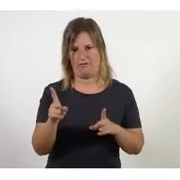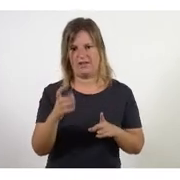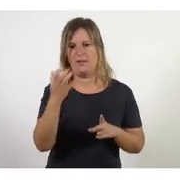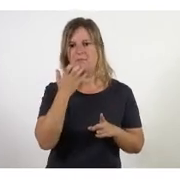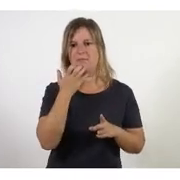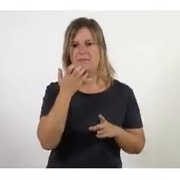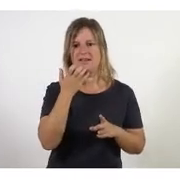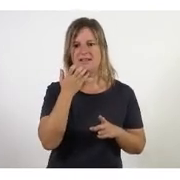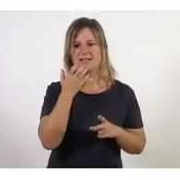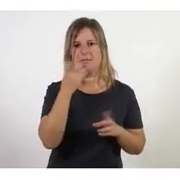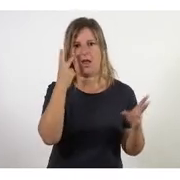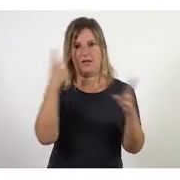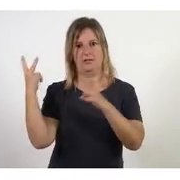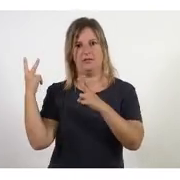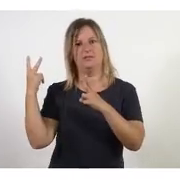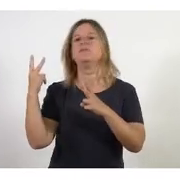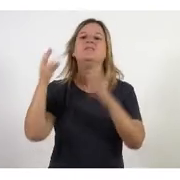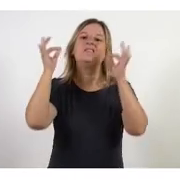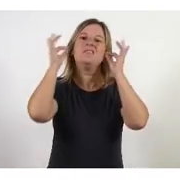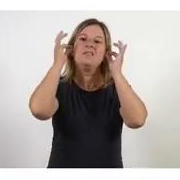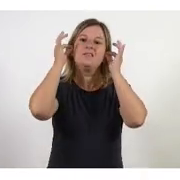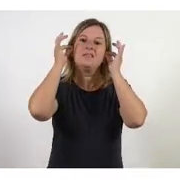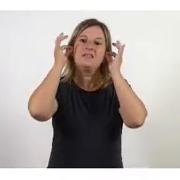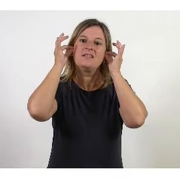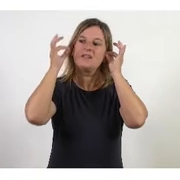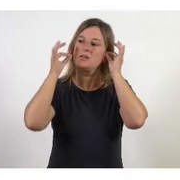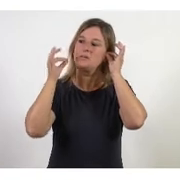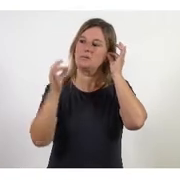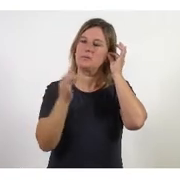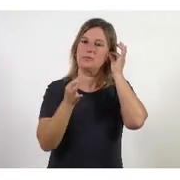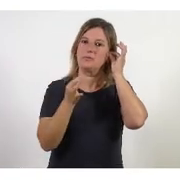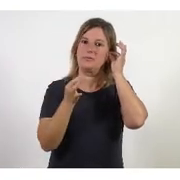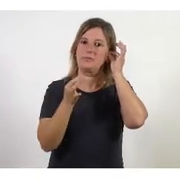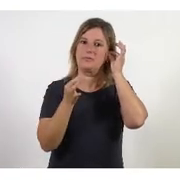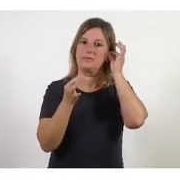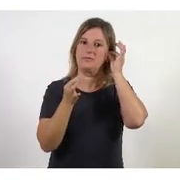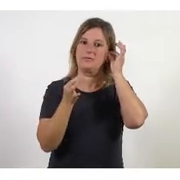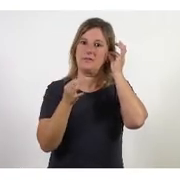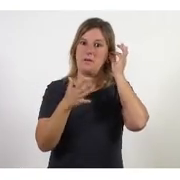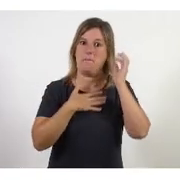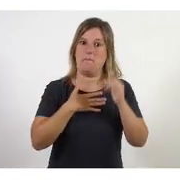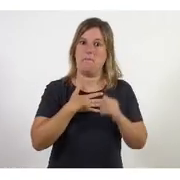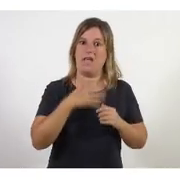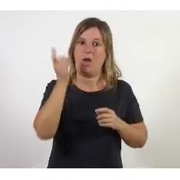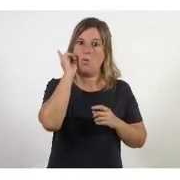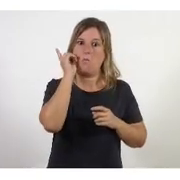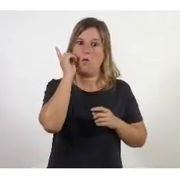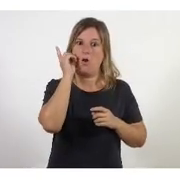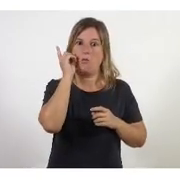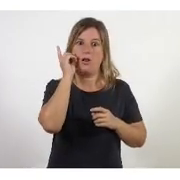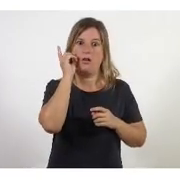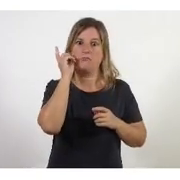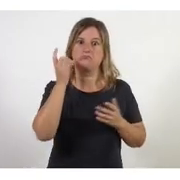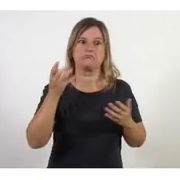aquí, veieu? Això que porto jo aquí, que és els auriculars amb mans lliures del meu mòbil, arribat al